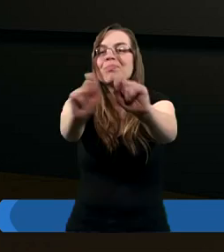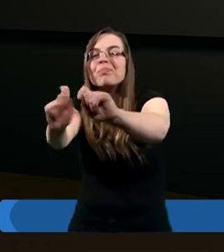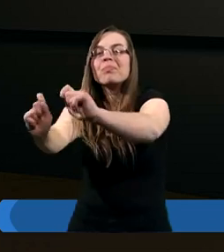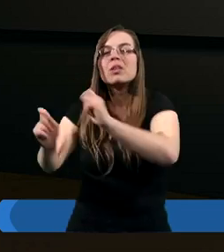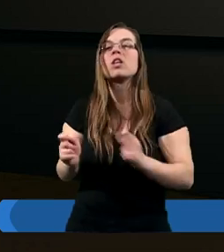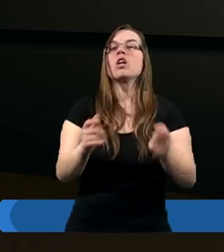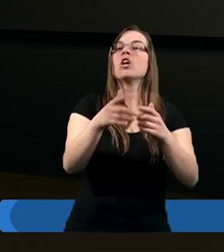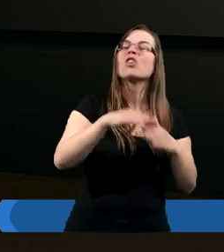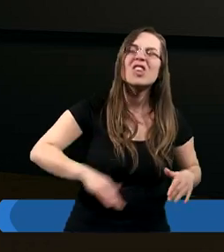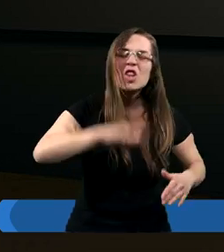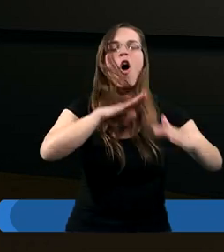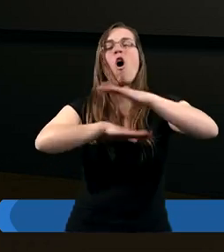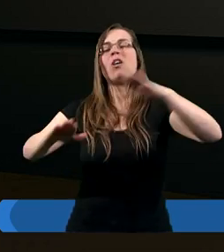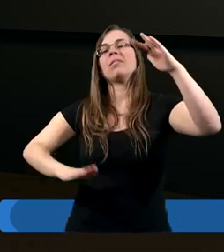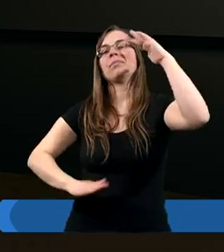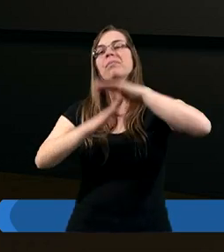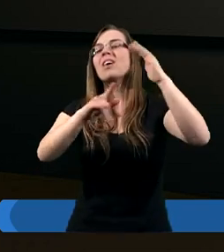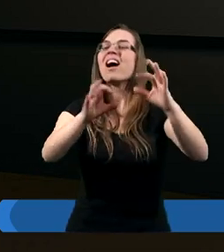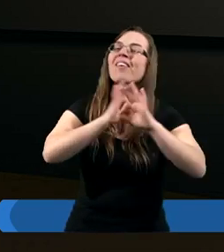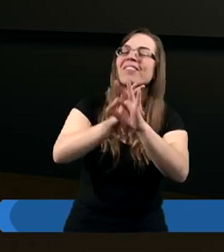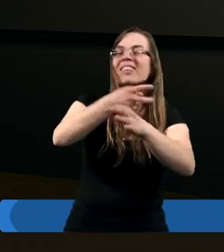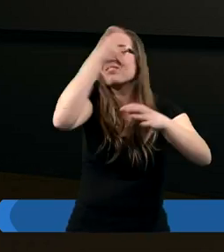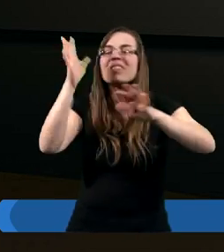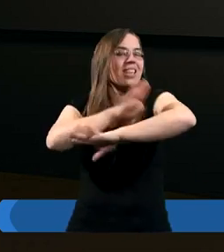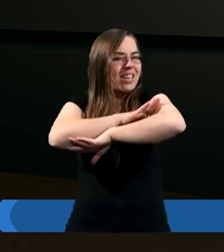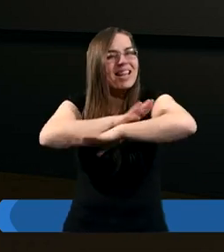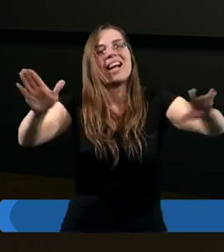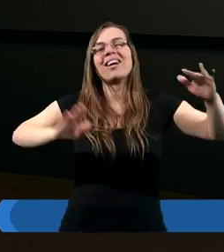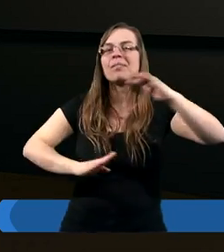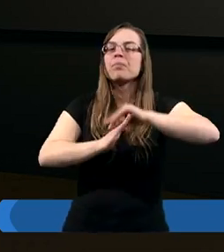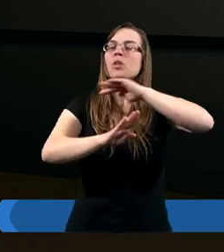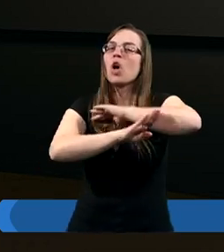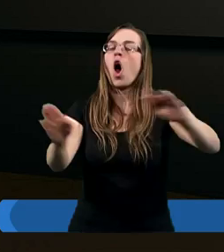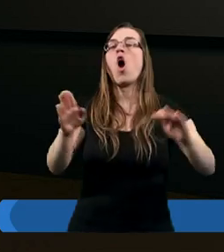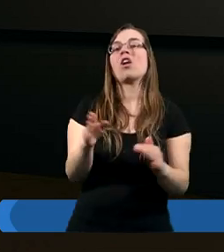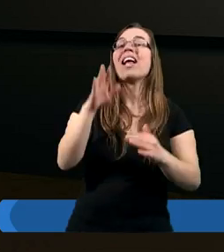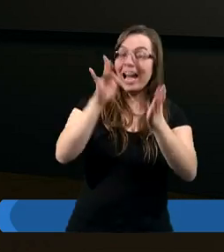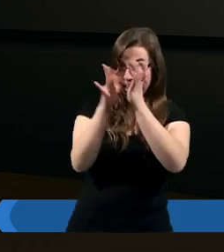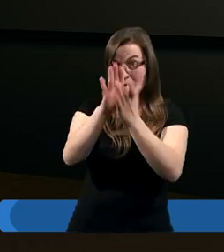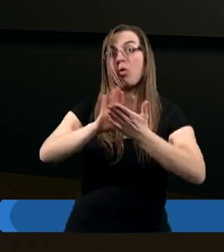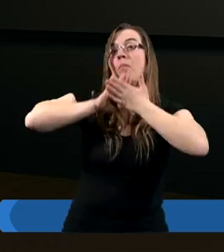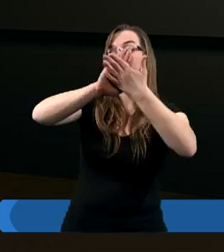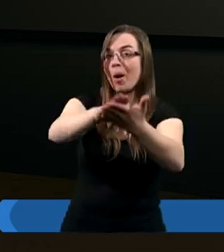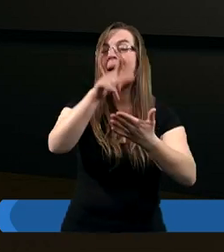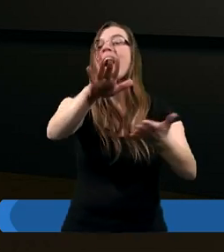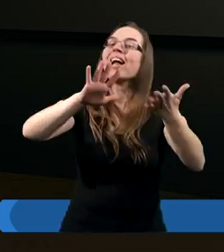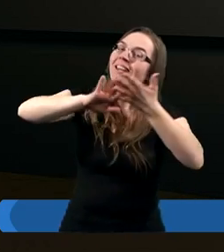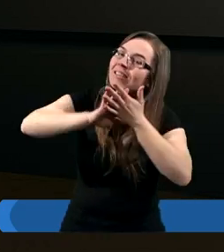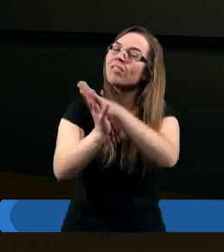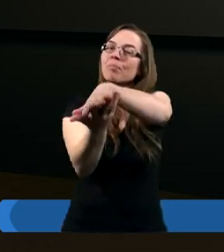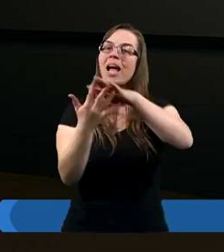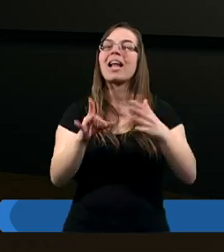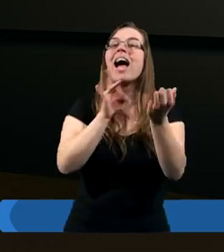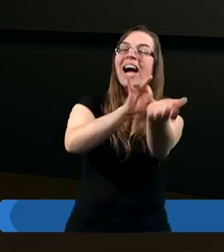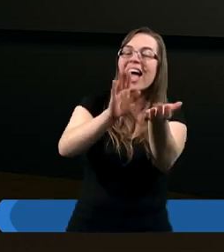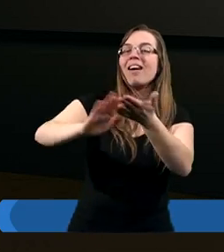Boga, dość tego w minionym życiu, jeżeli się zdarzyło. Chrystus ci przebaczył, podniósł cię, obmył cię